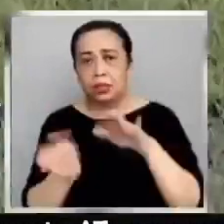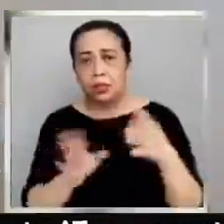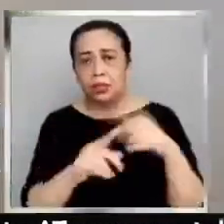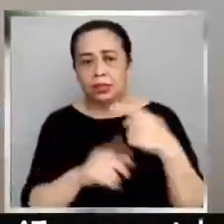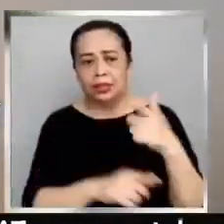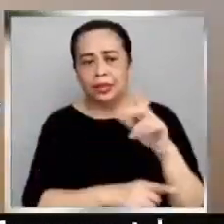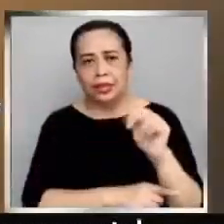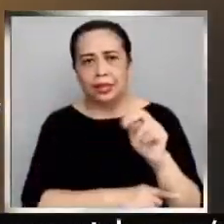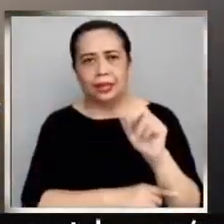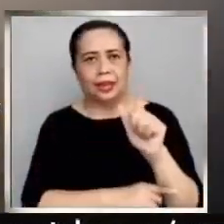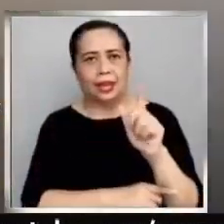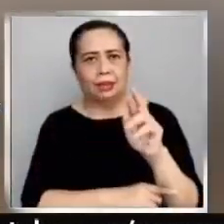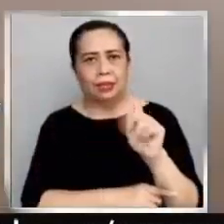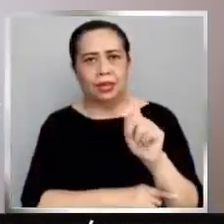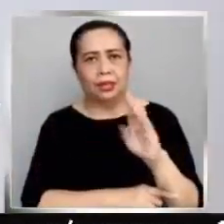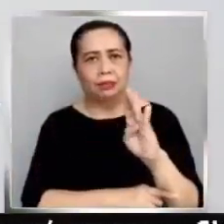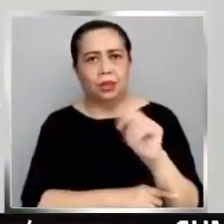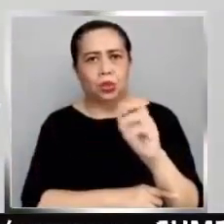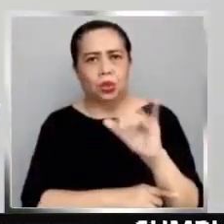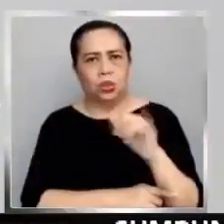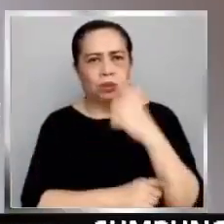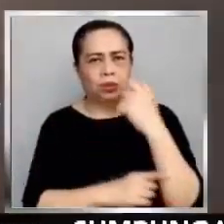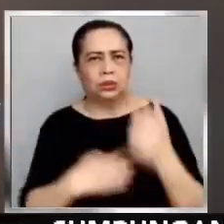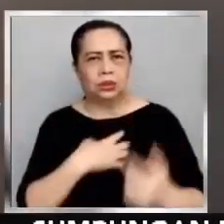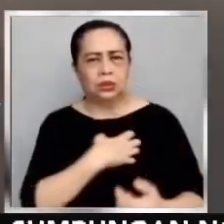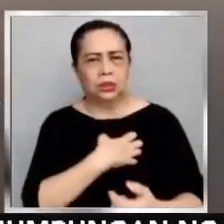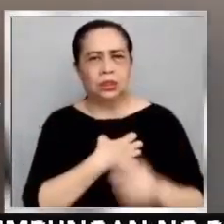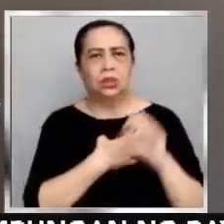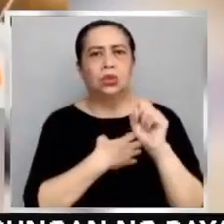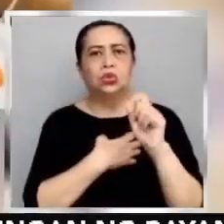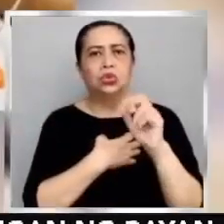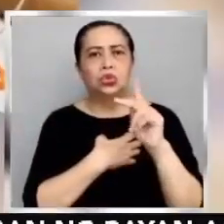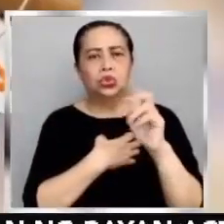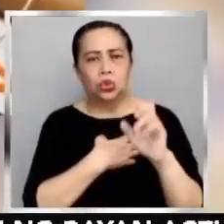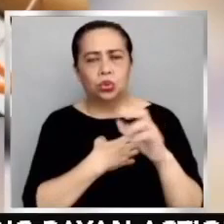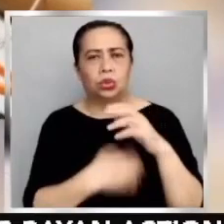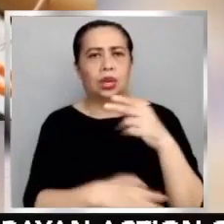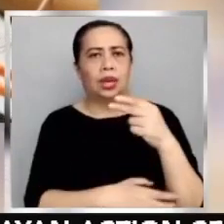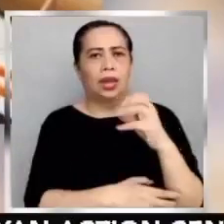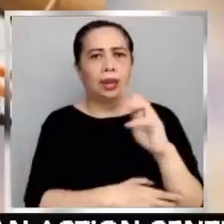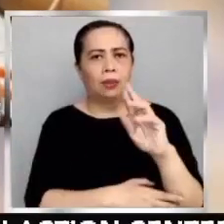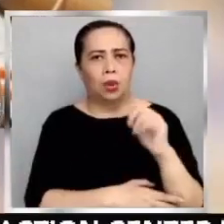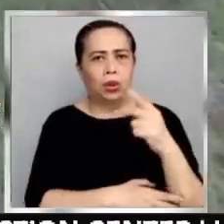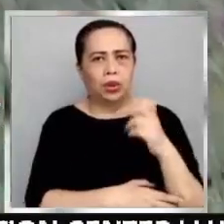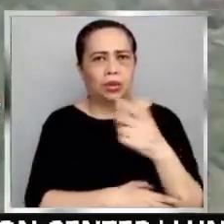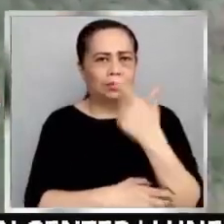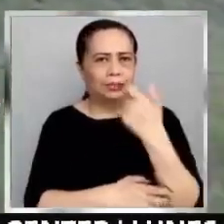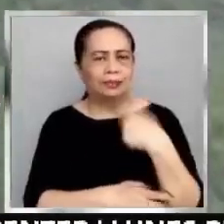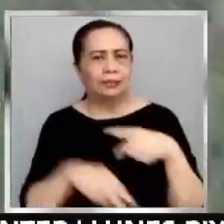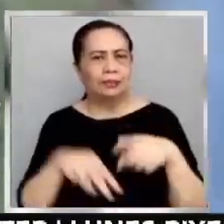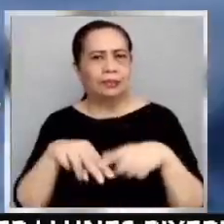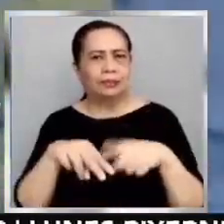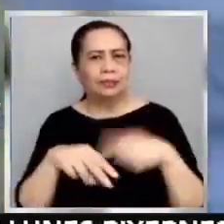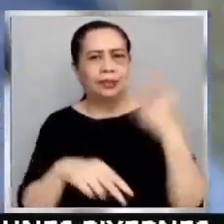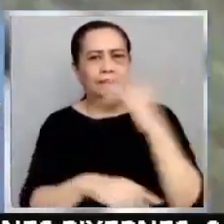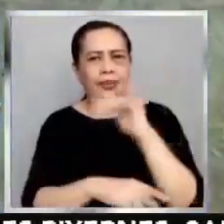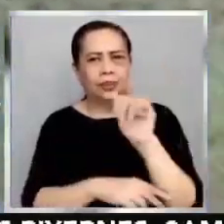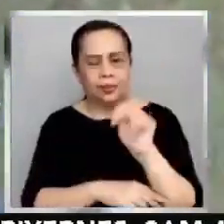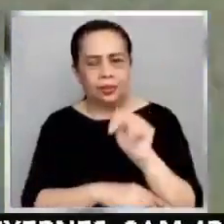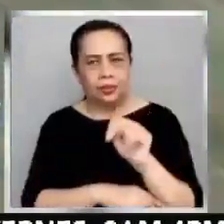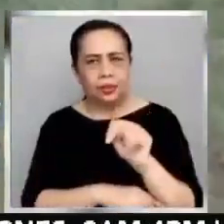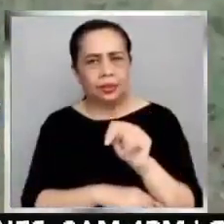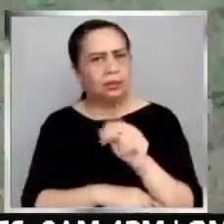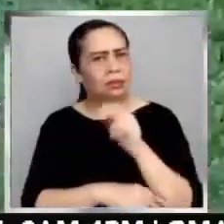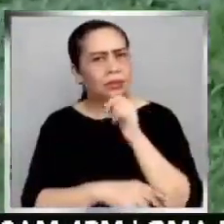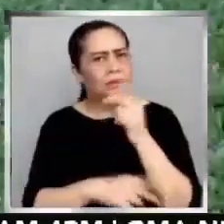Albert Binoya dahil sa stroke at hemorrhage matapos sumailalim sa initiation rites ng club noong Enero. Hindi raw gawain ng